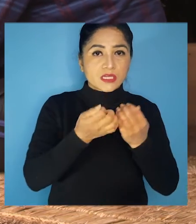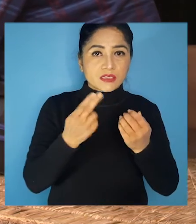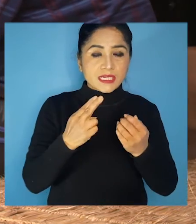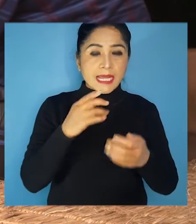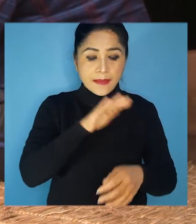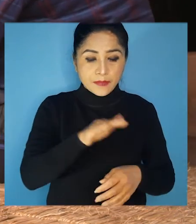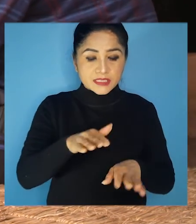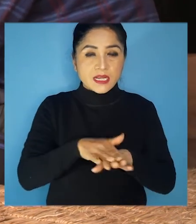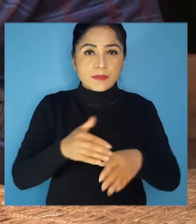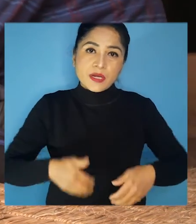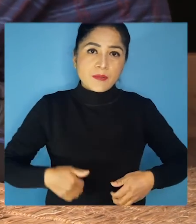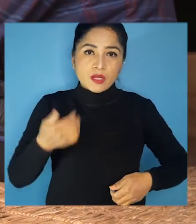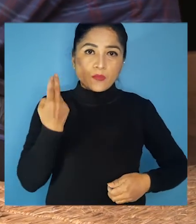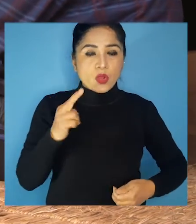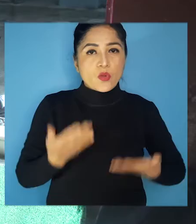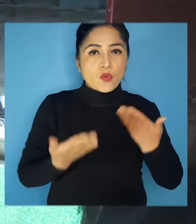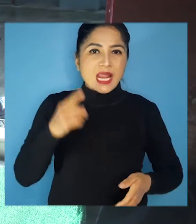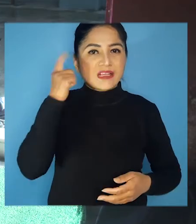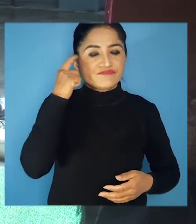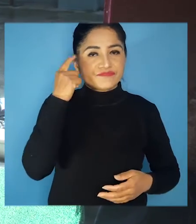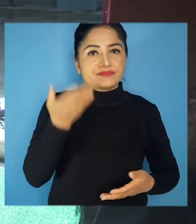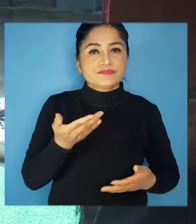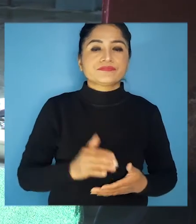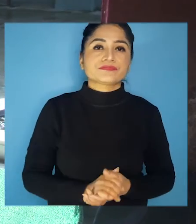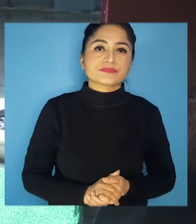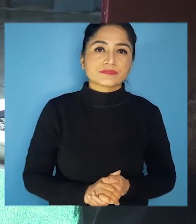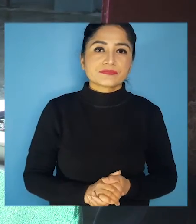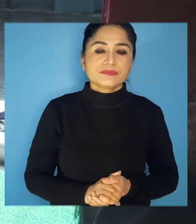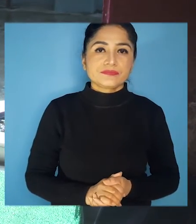गरेका केटाकेटीलाई पनि रमाइलो लाग्यो होला भन्ने जस्तो लाग्छ